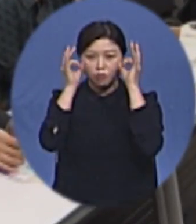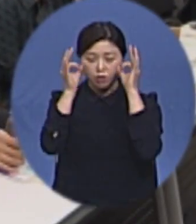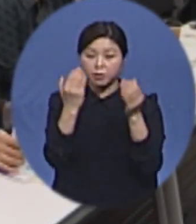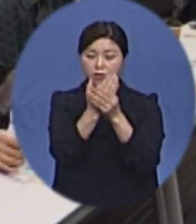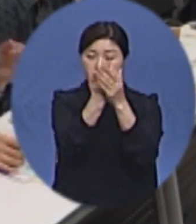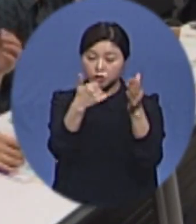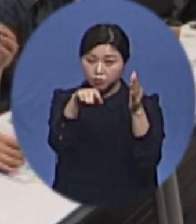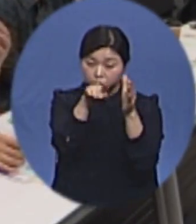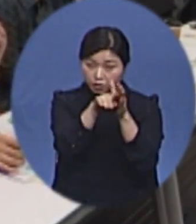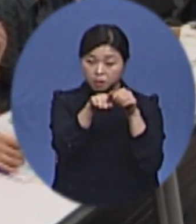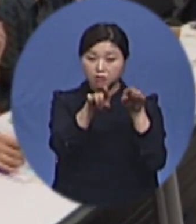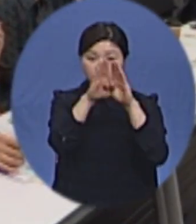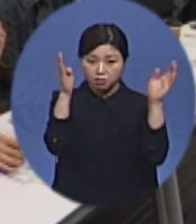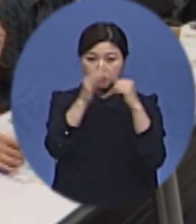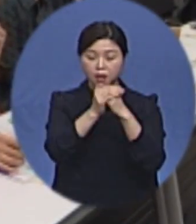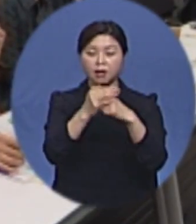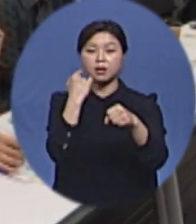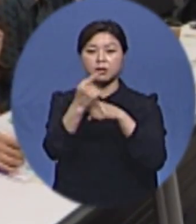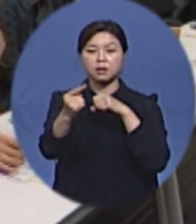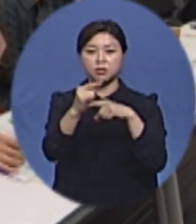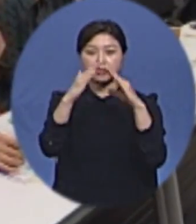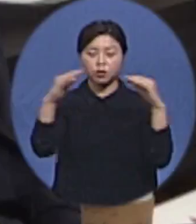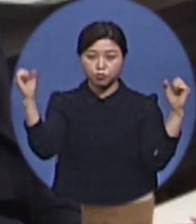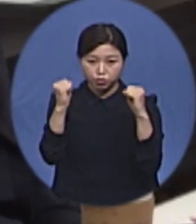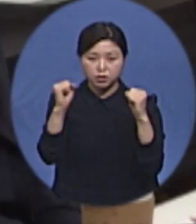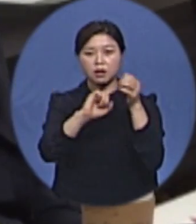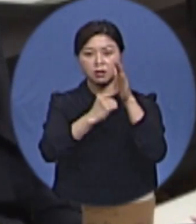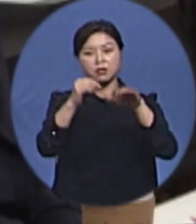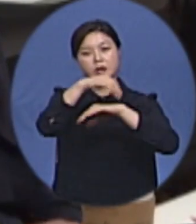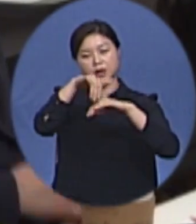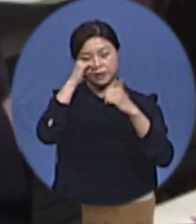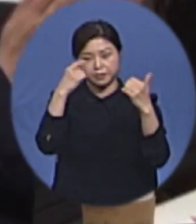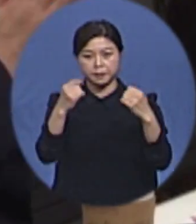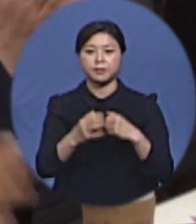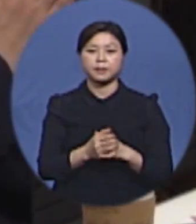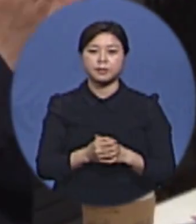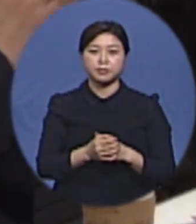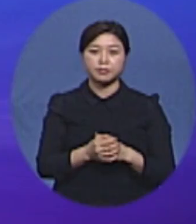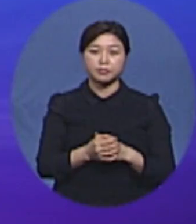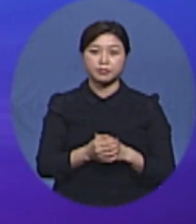내년에는 전북에서 열릴 예정입니다. 복지TV 뉴스 이형환입니다.